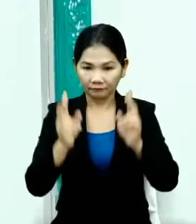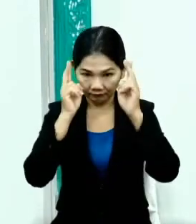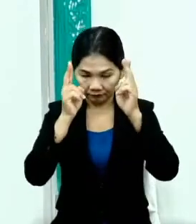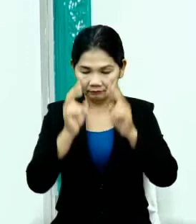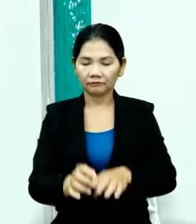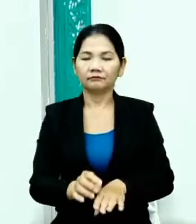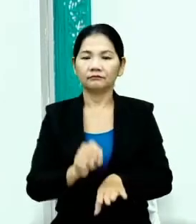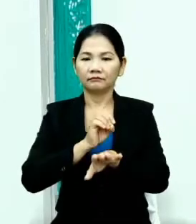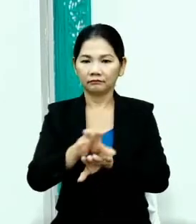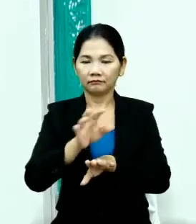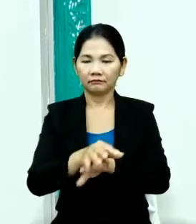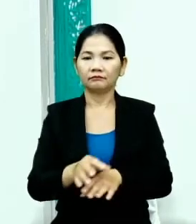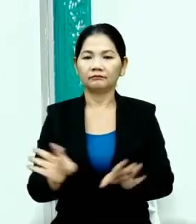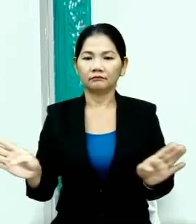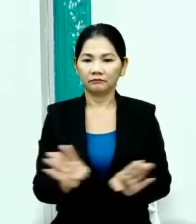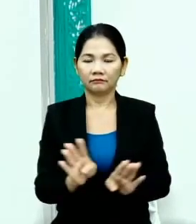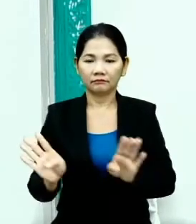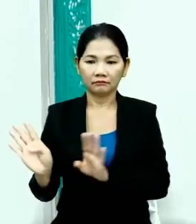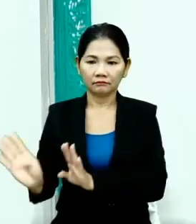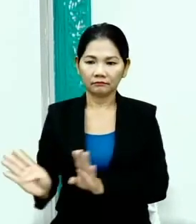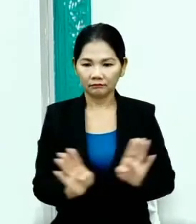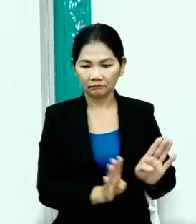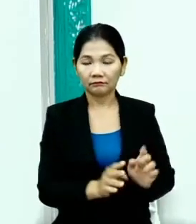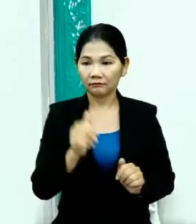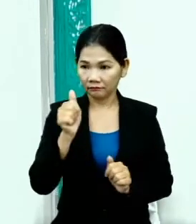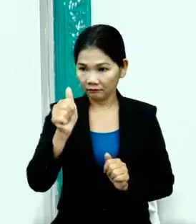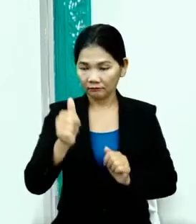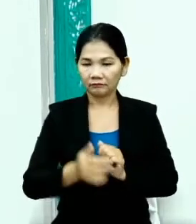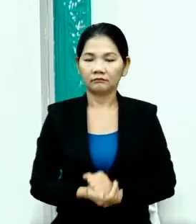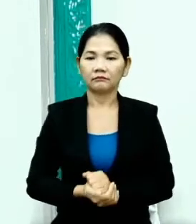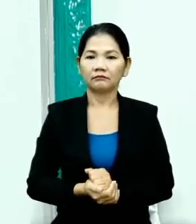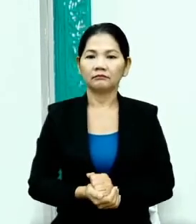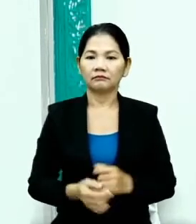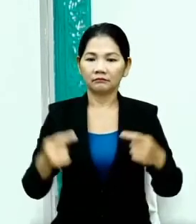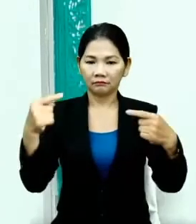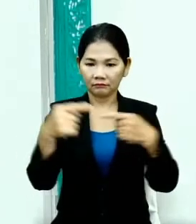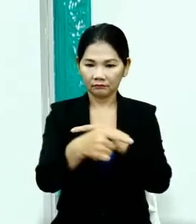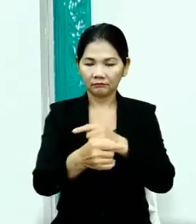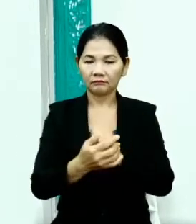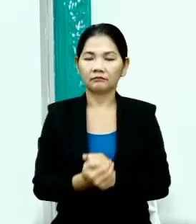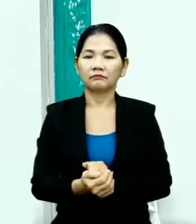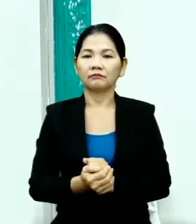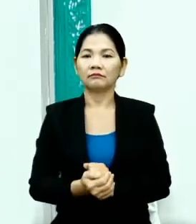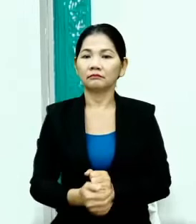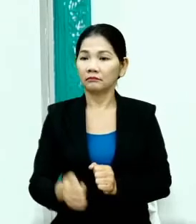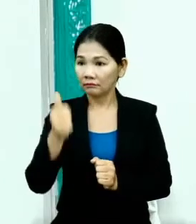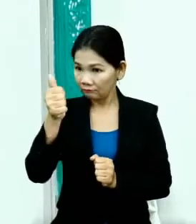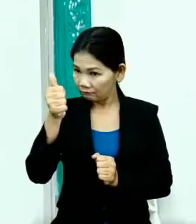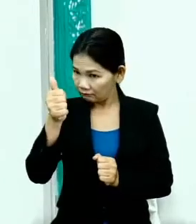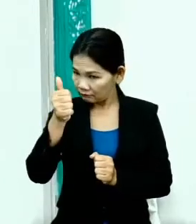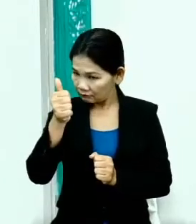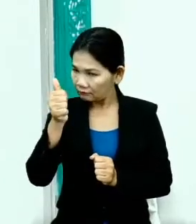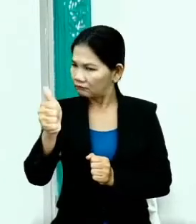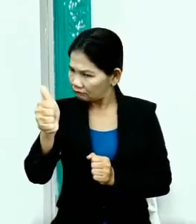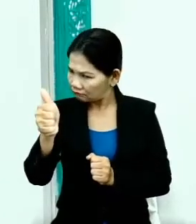miền cốt áo bập bập ông biển lõ, chả chúng tôi biển bờ lõ, vậy ta